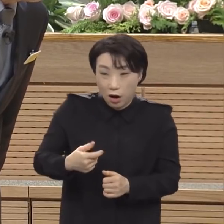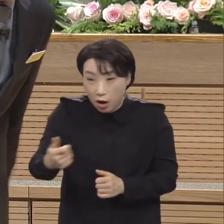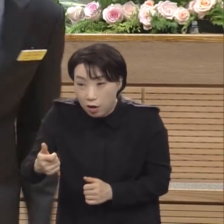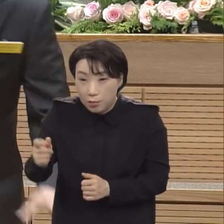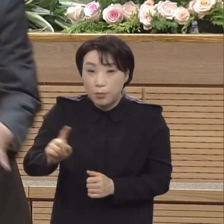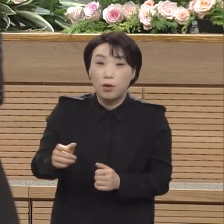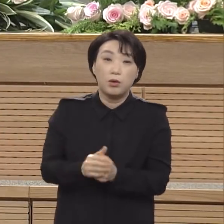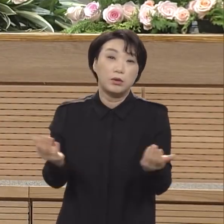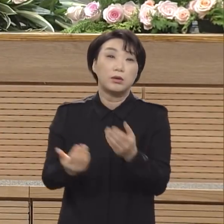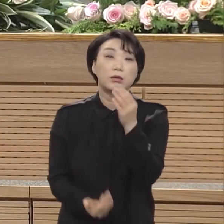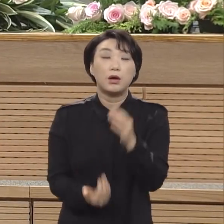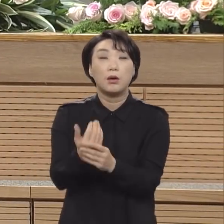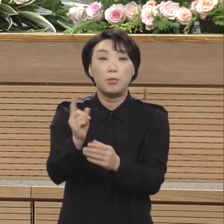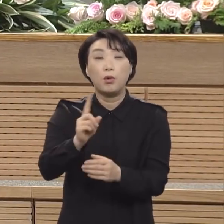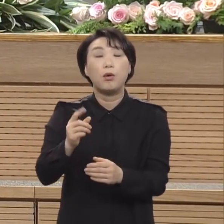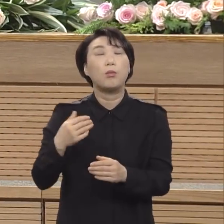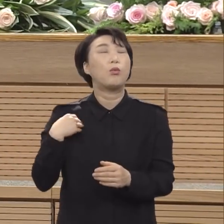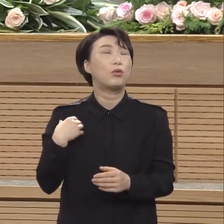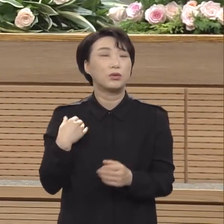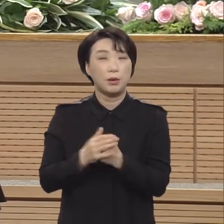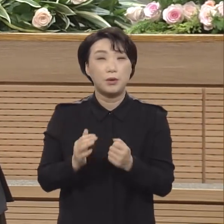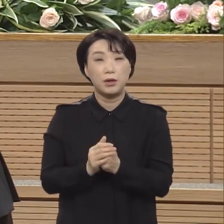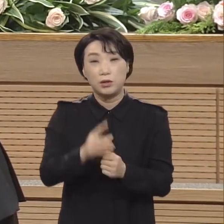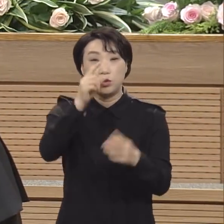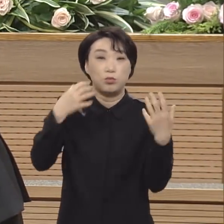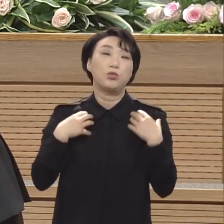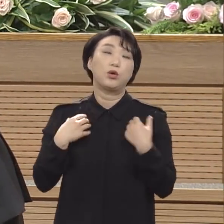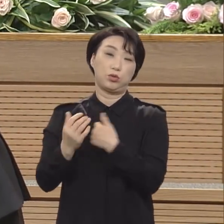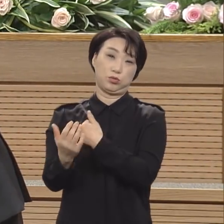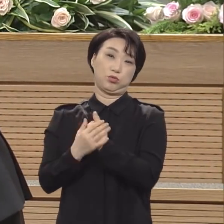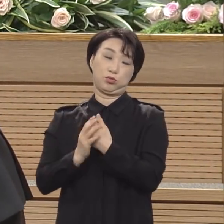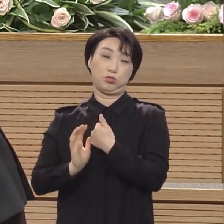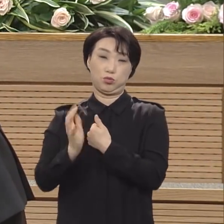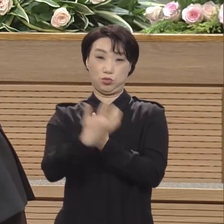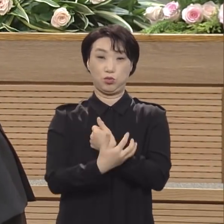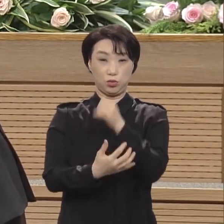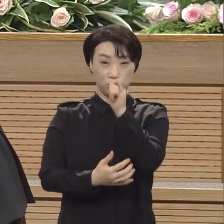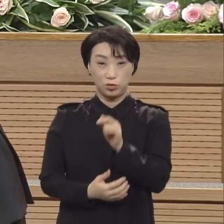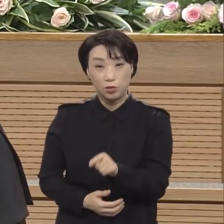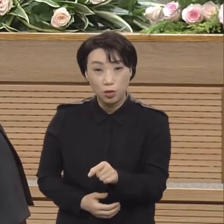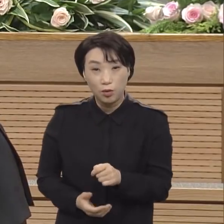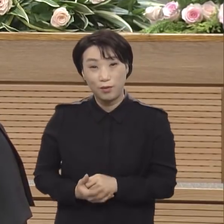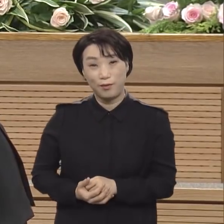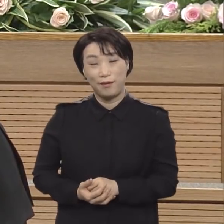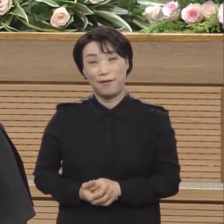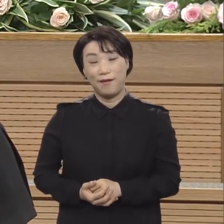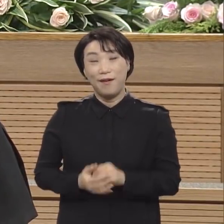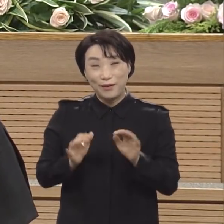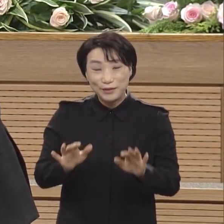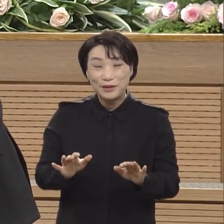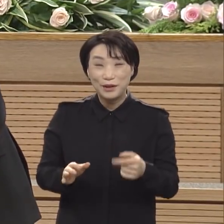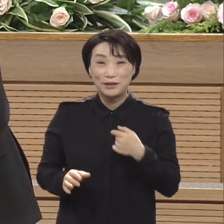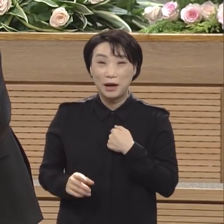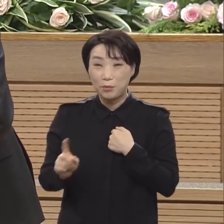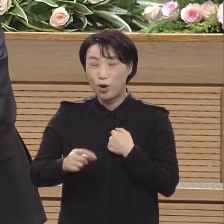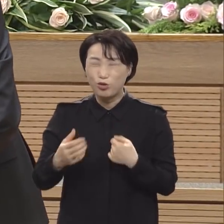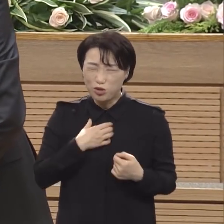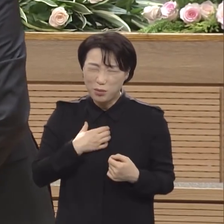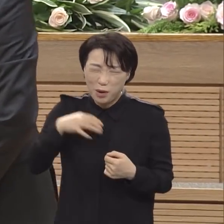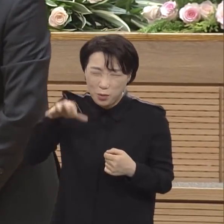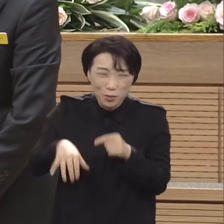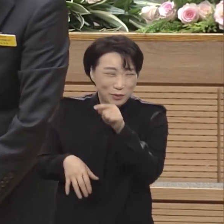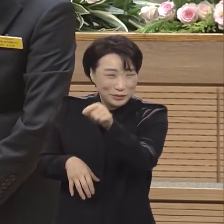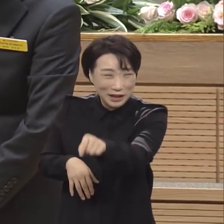벌어질지 모르니 국가에서 지켜주는 거예요. 지켜주고 그런 일을 하는 것입니다. 지켜주고. 근데 왜 그렇게 위험한